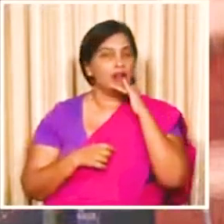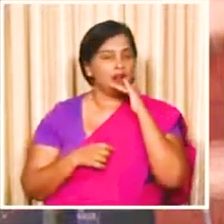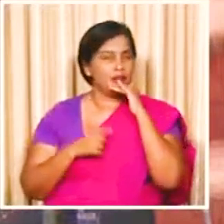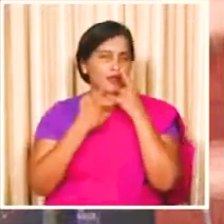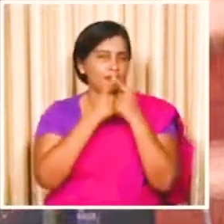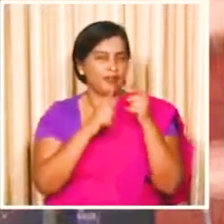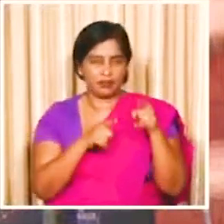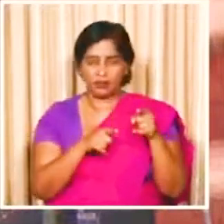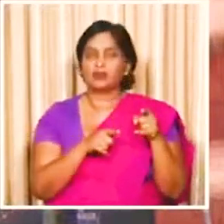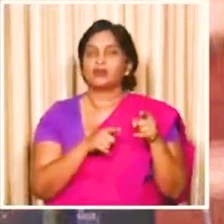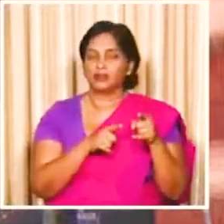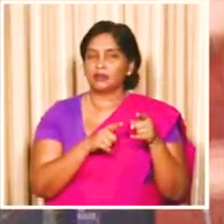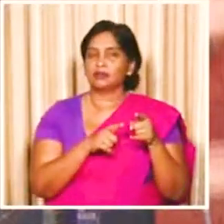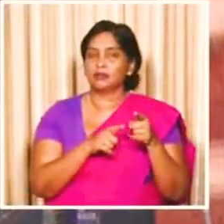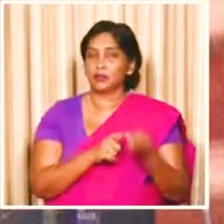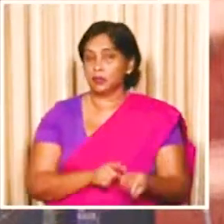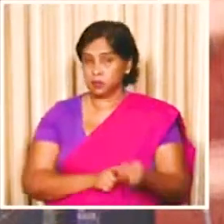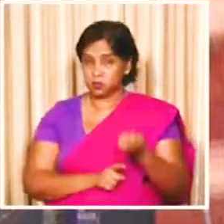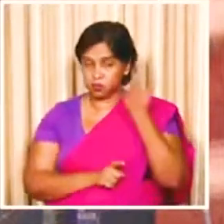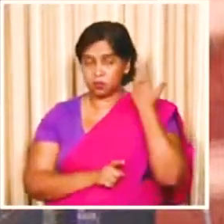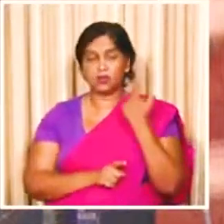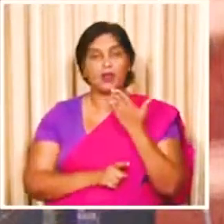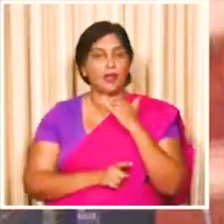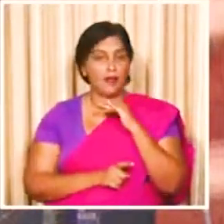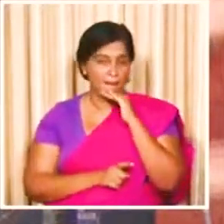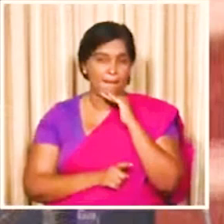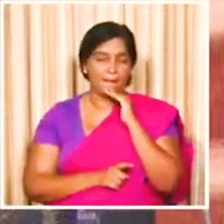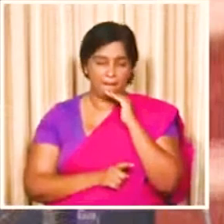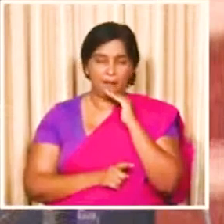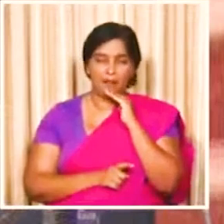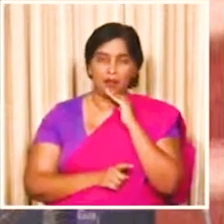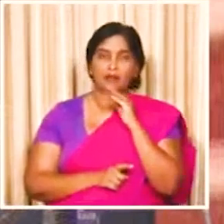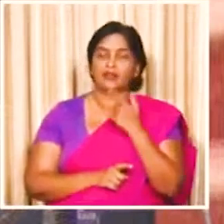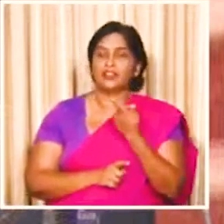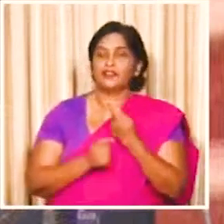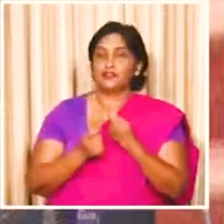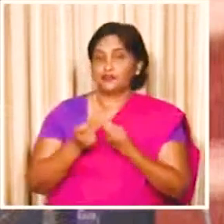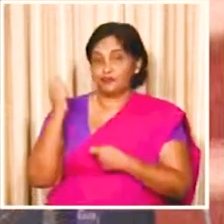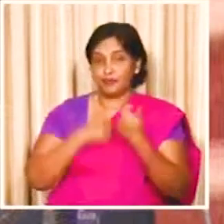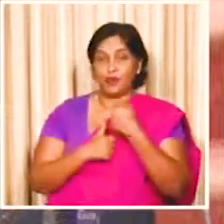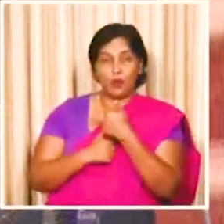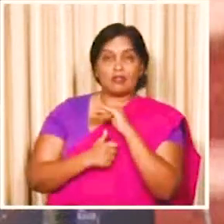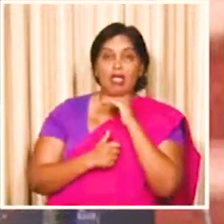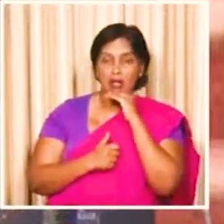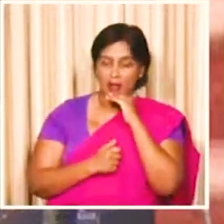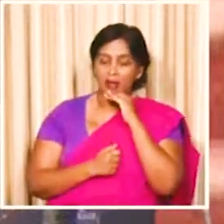கூடிய விலைக்கு விவசாயிகள் தங்களுடைய ஊதியத்தை படுகின்ற வகையிலே இருக்கின்ற அந்த கனி